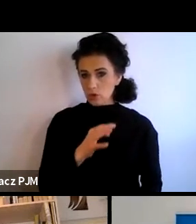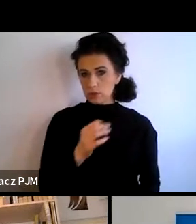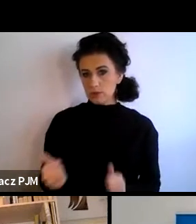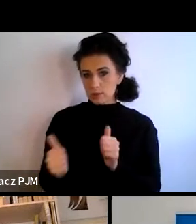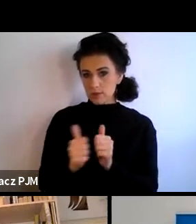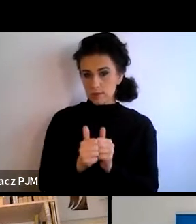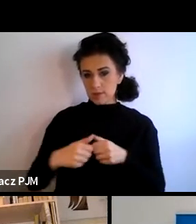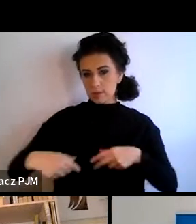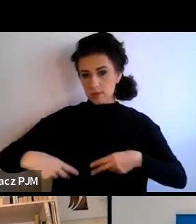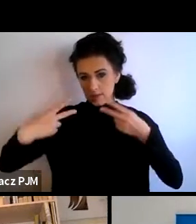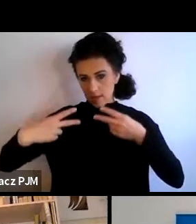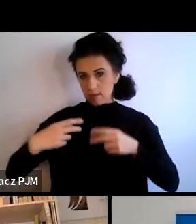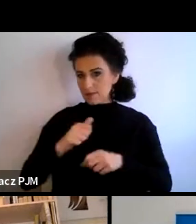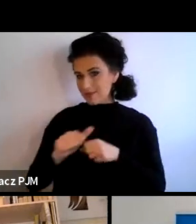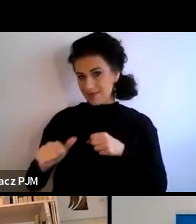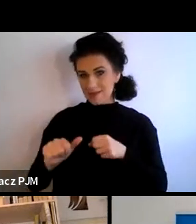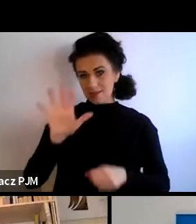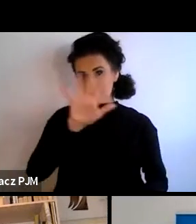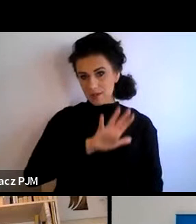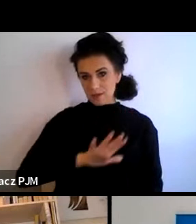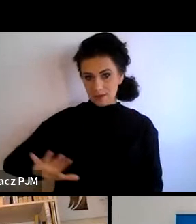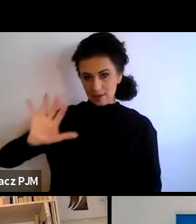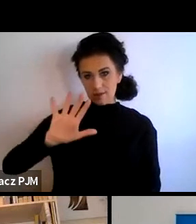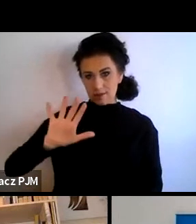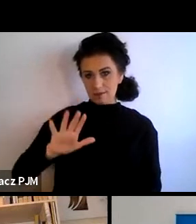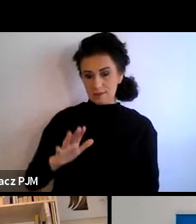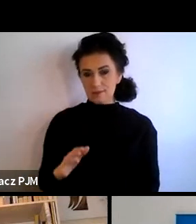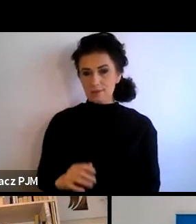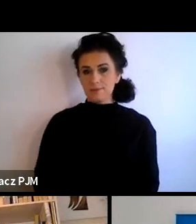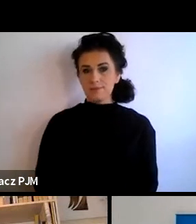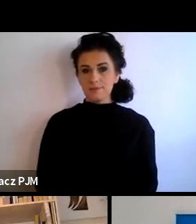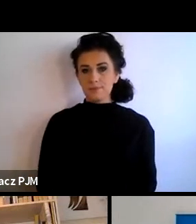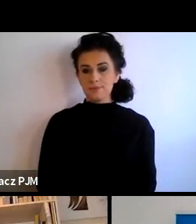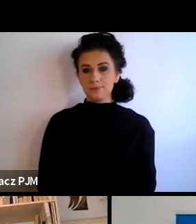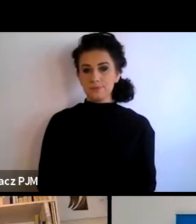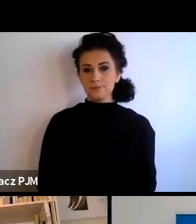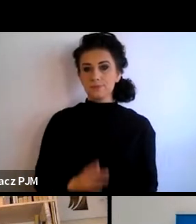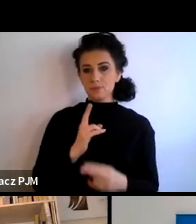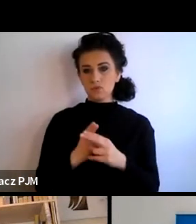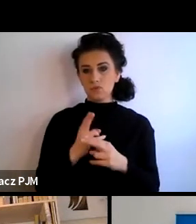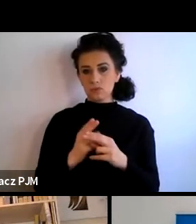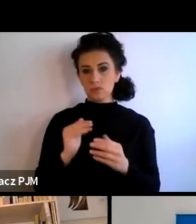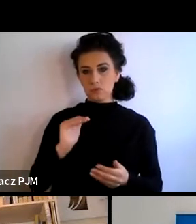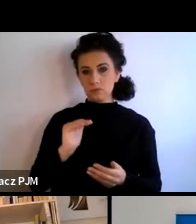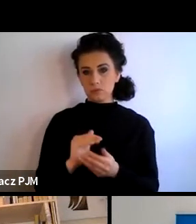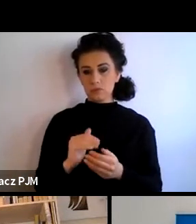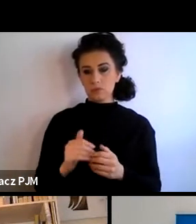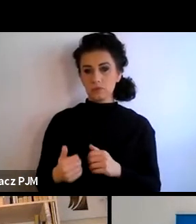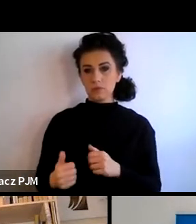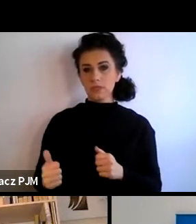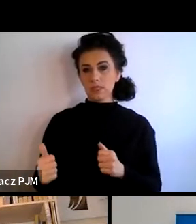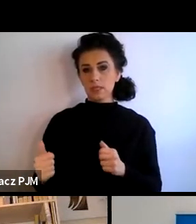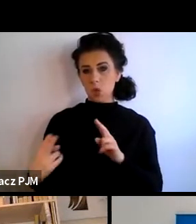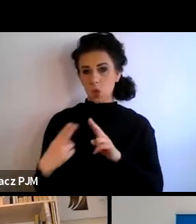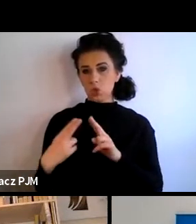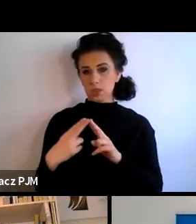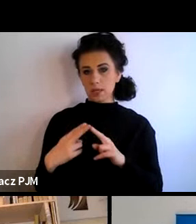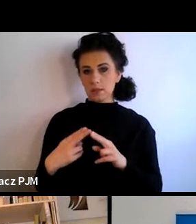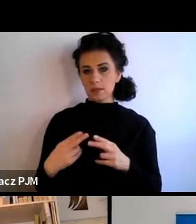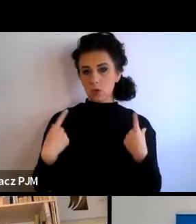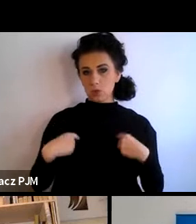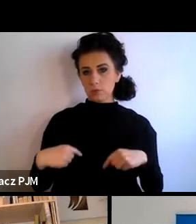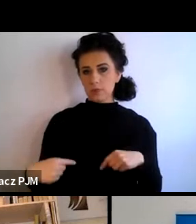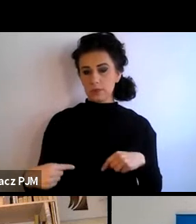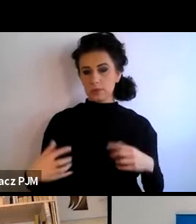tylko no to mniej niż połowa w tej chwili to jest asysta w kontakcie bezpośrednio.